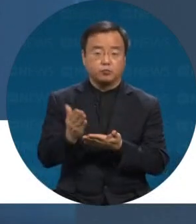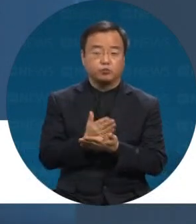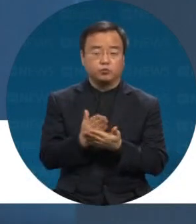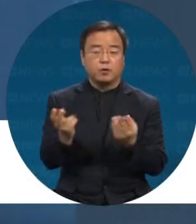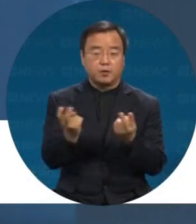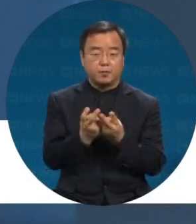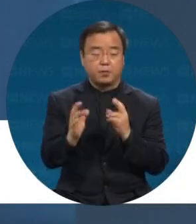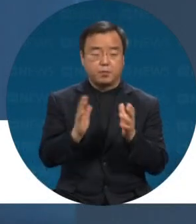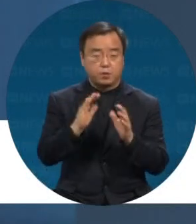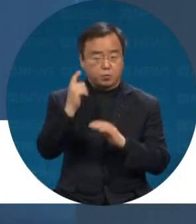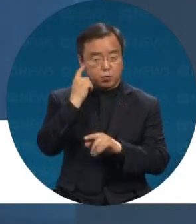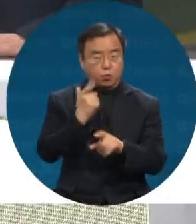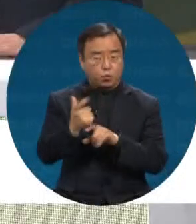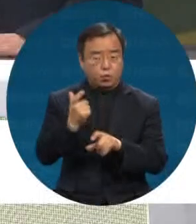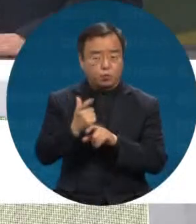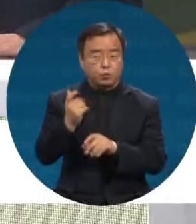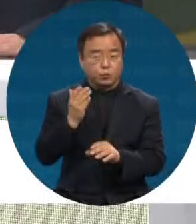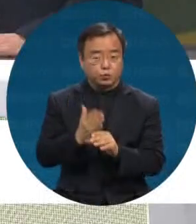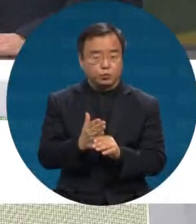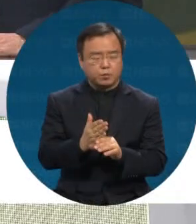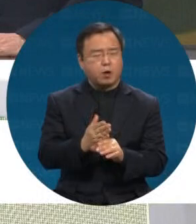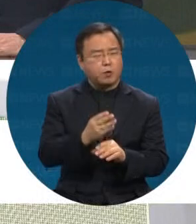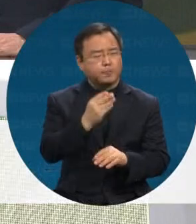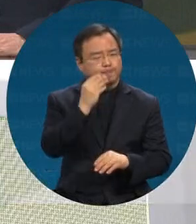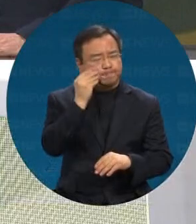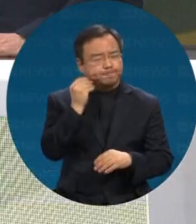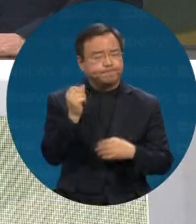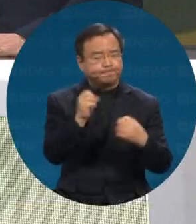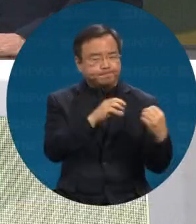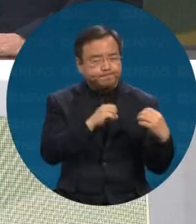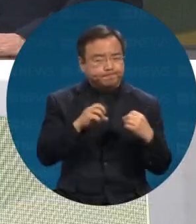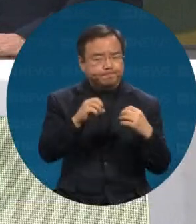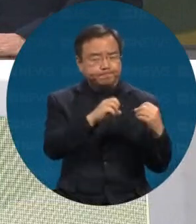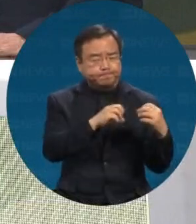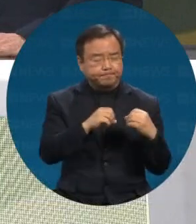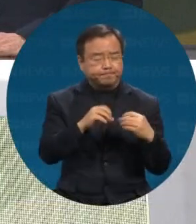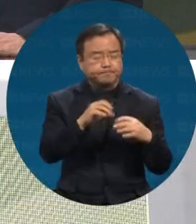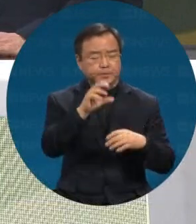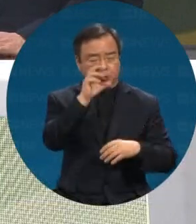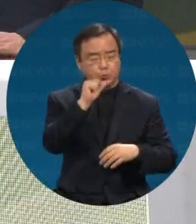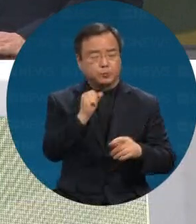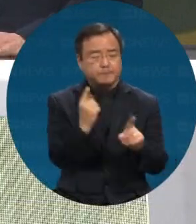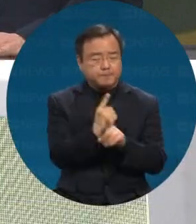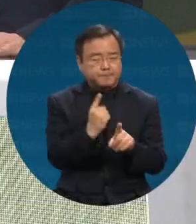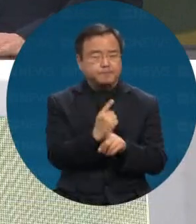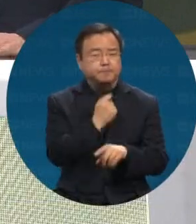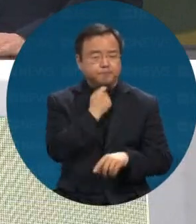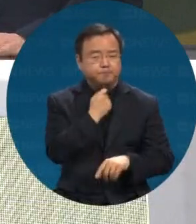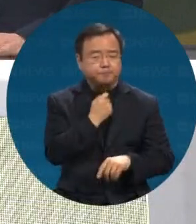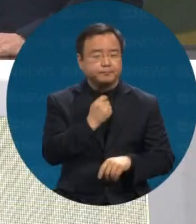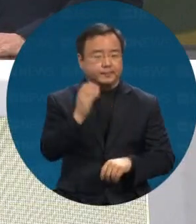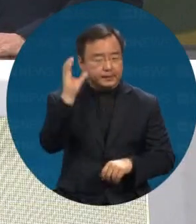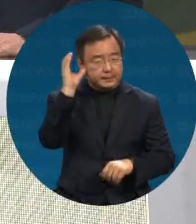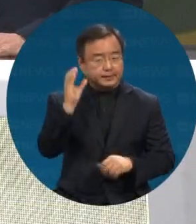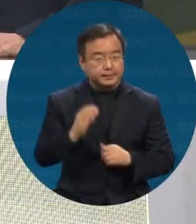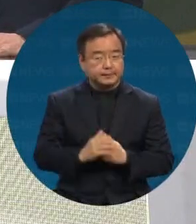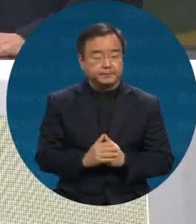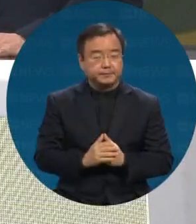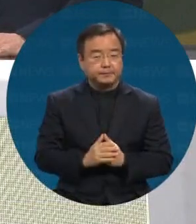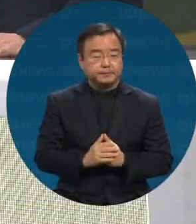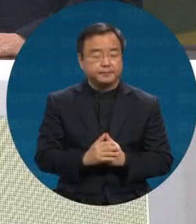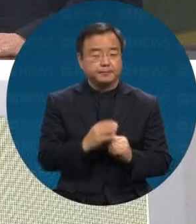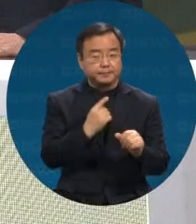있는 중입니다네이 원활한 소통을 통한 합리적인 개편 반환 기대해 보겠습니다 예 그리고 지금